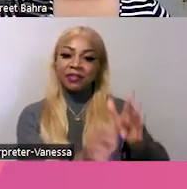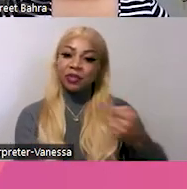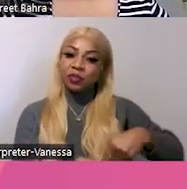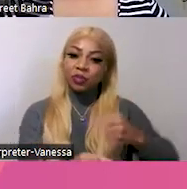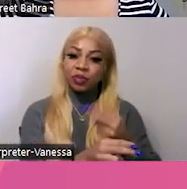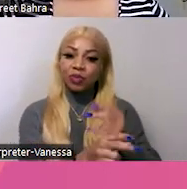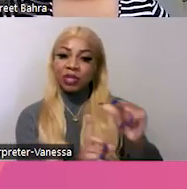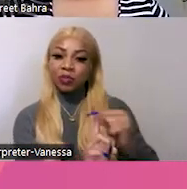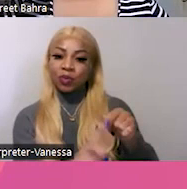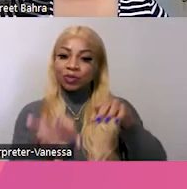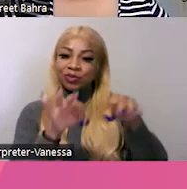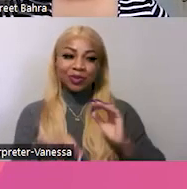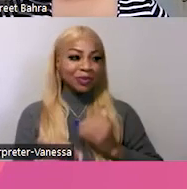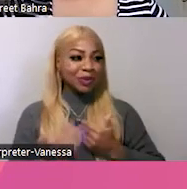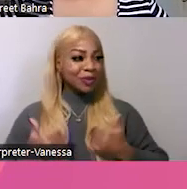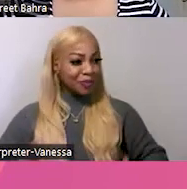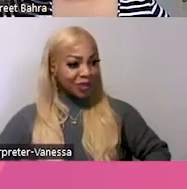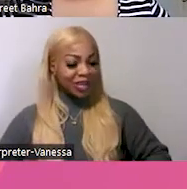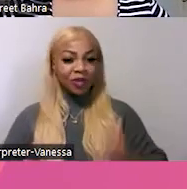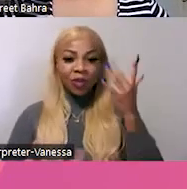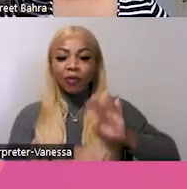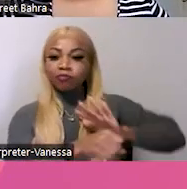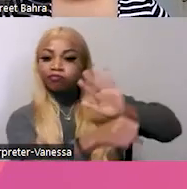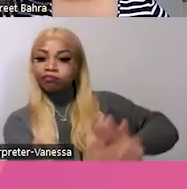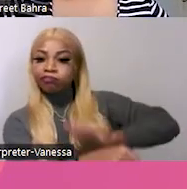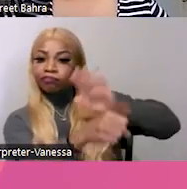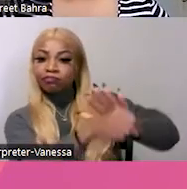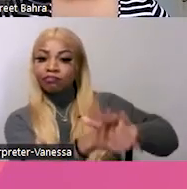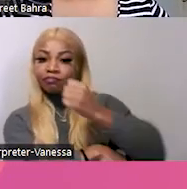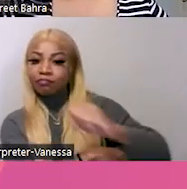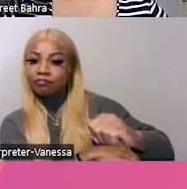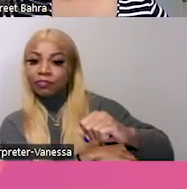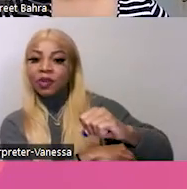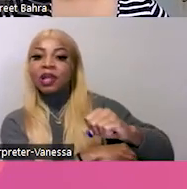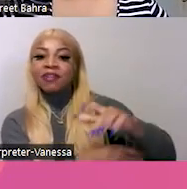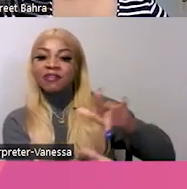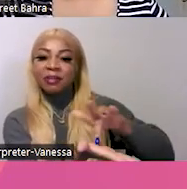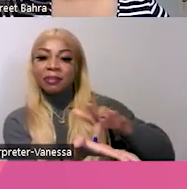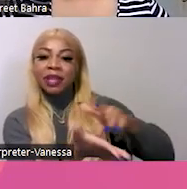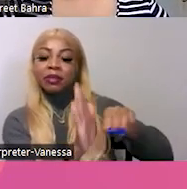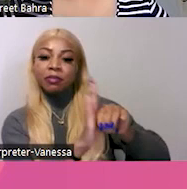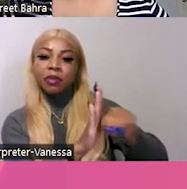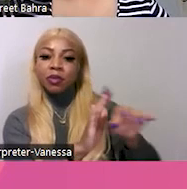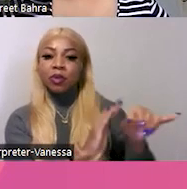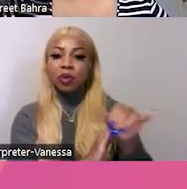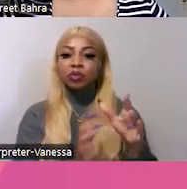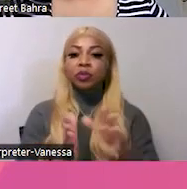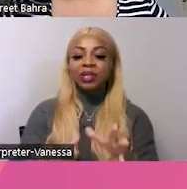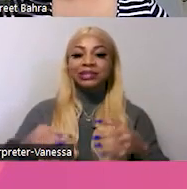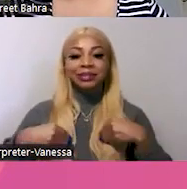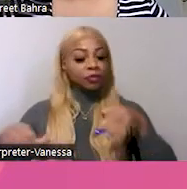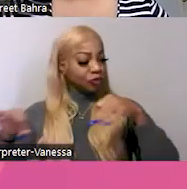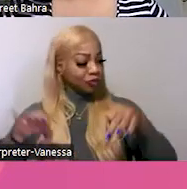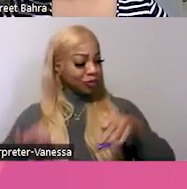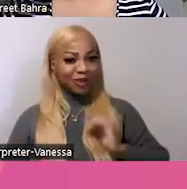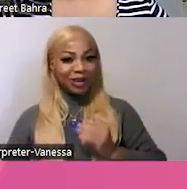la corpulence, nous utilisons le mot gros pour décrire notre corps et c'est une façon de repousser les modèles biomédicaux et de